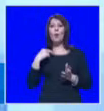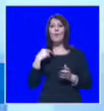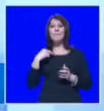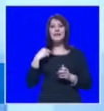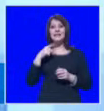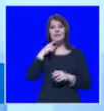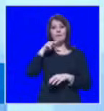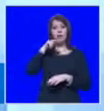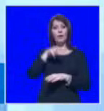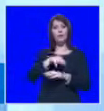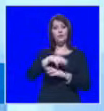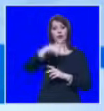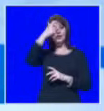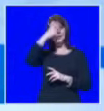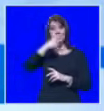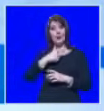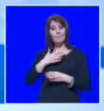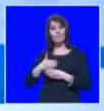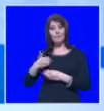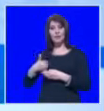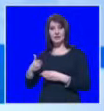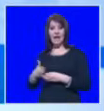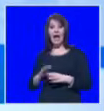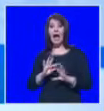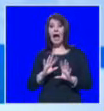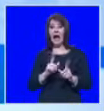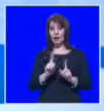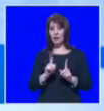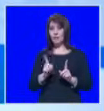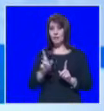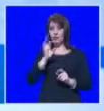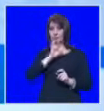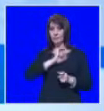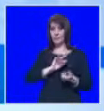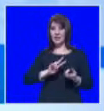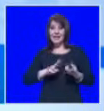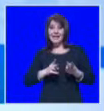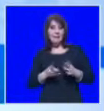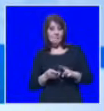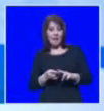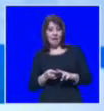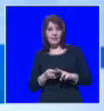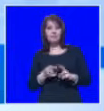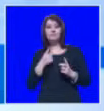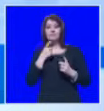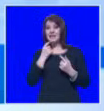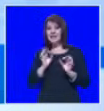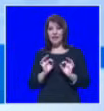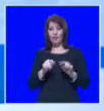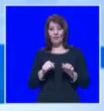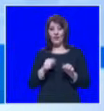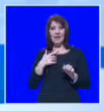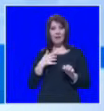контролираше целият процес. Навеждате ме на мисълта, ако не можете да постигнете такава смяна, за това ли